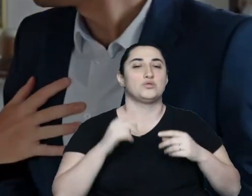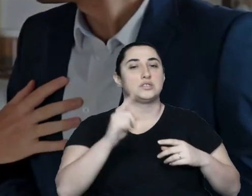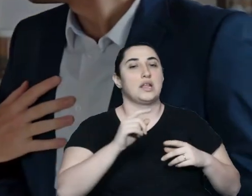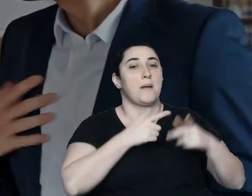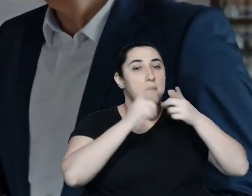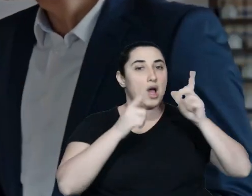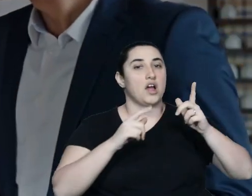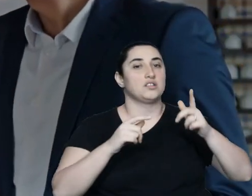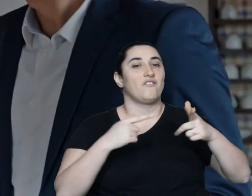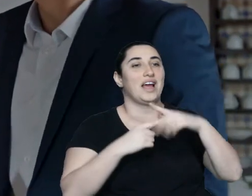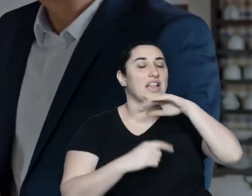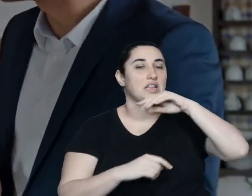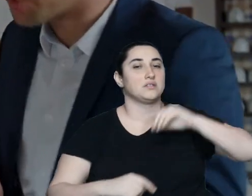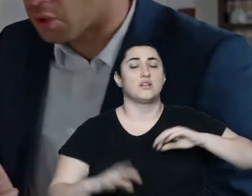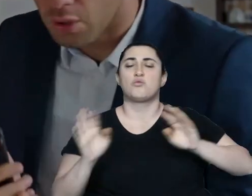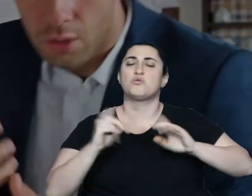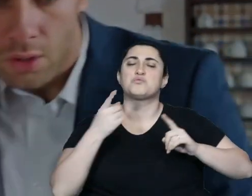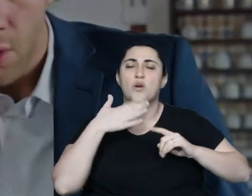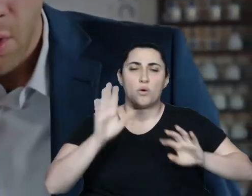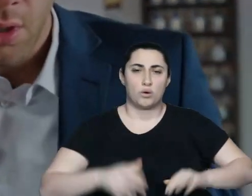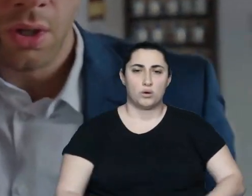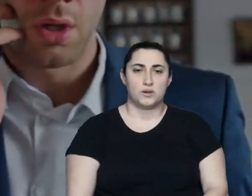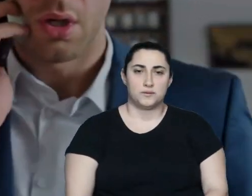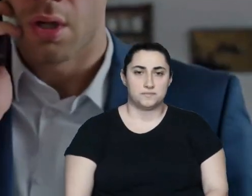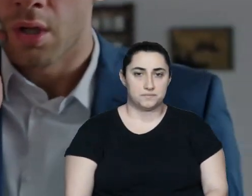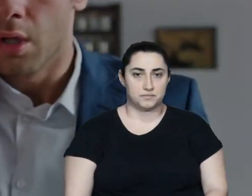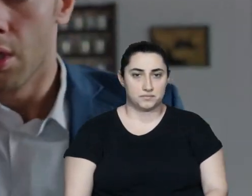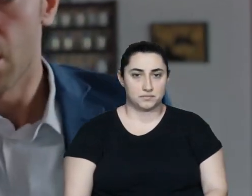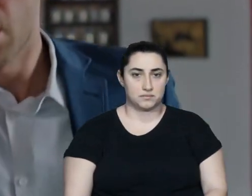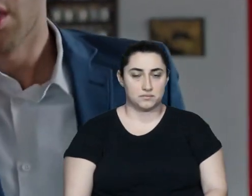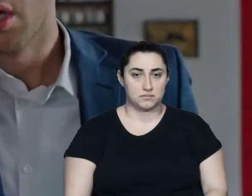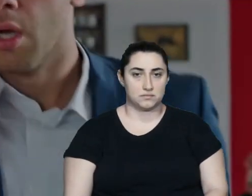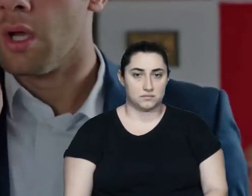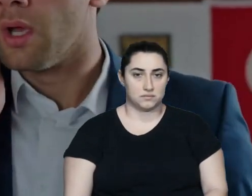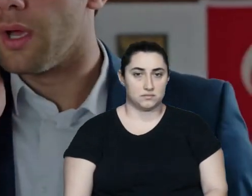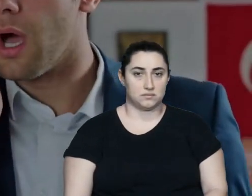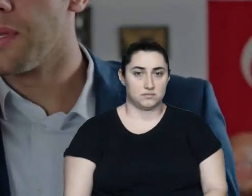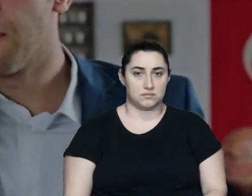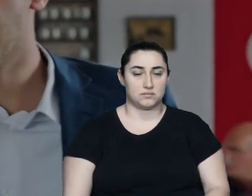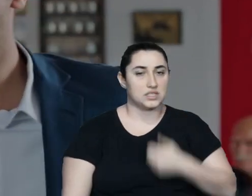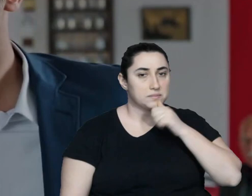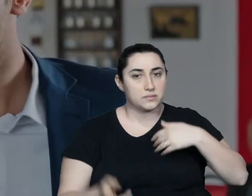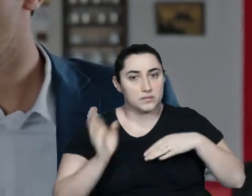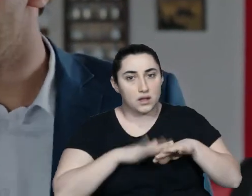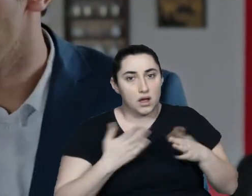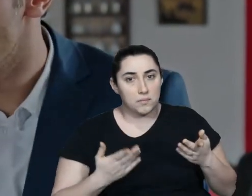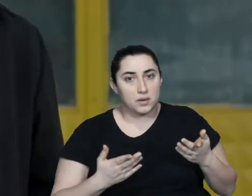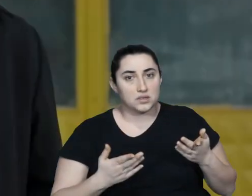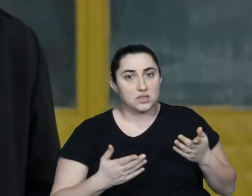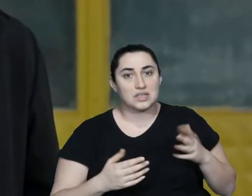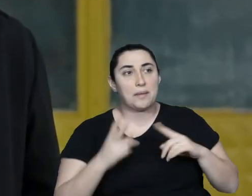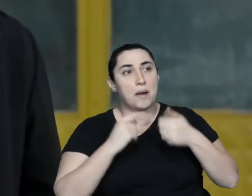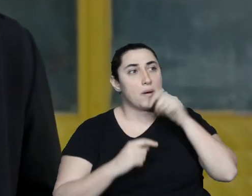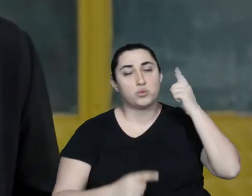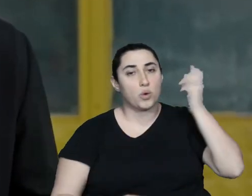öyle bağırınca Faik dedi zannettin. Yok yok, bir şey yok. Fatih biraz yürüdü. Ya abi ne yapacağız? Ya İbrahim abi